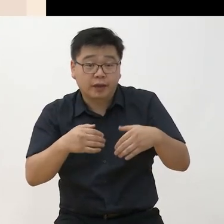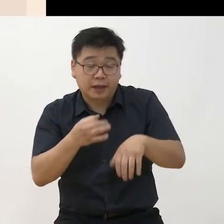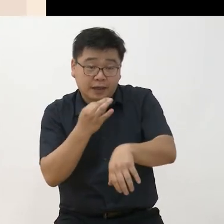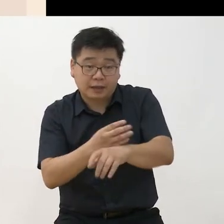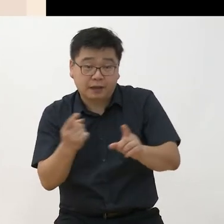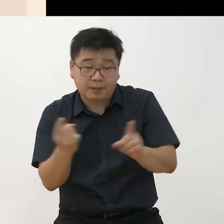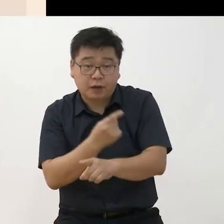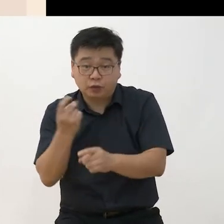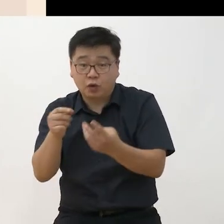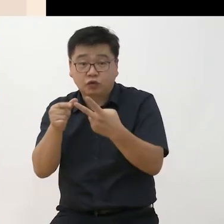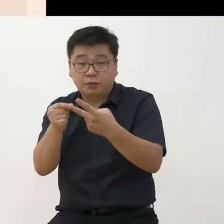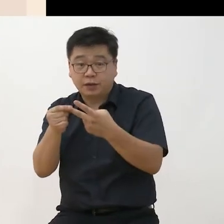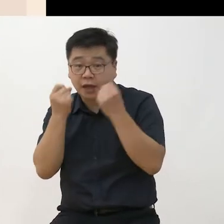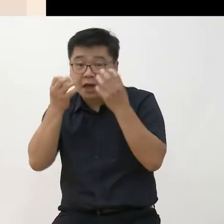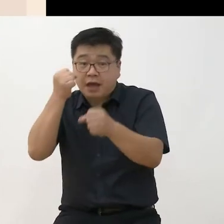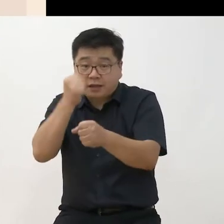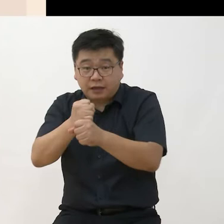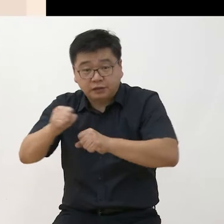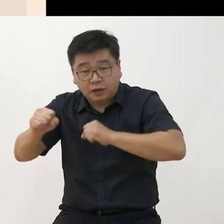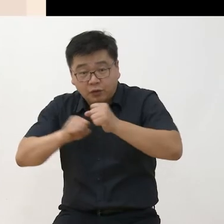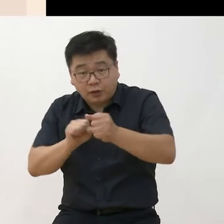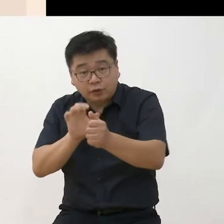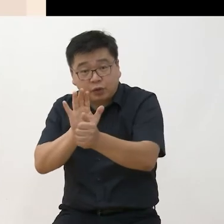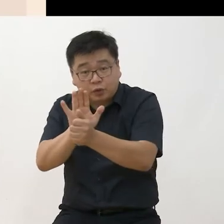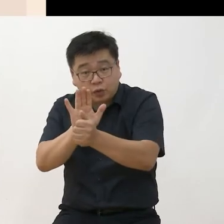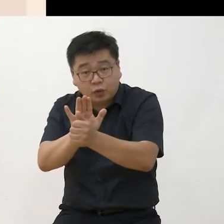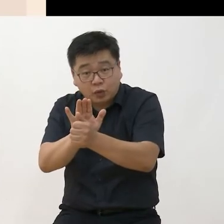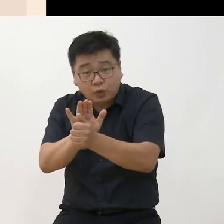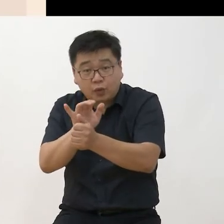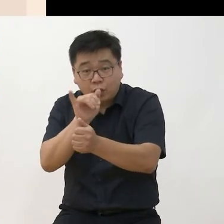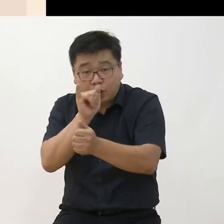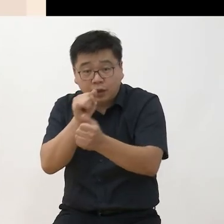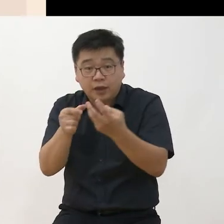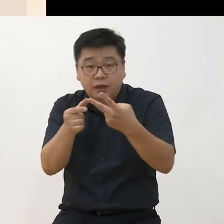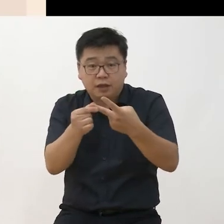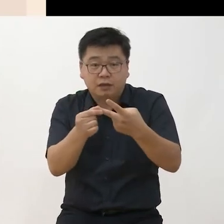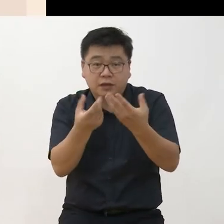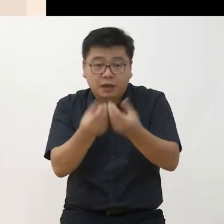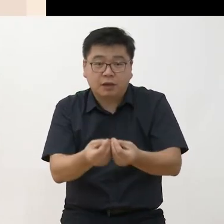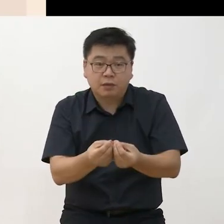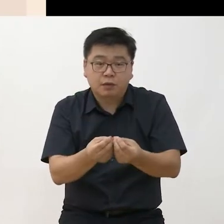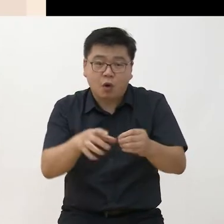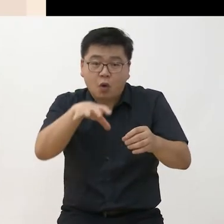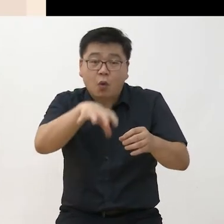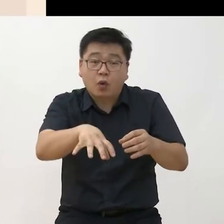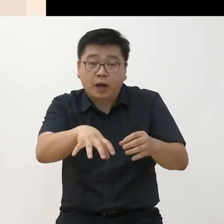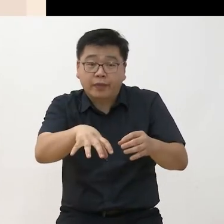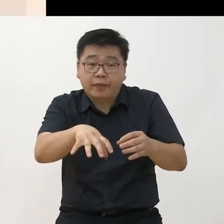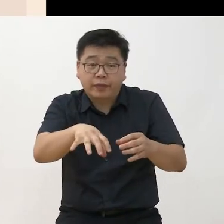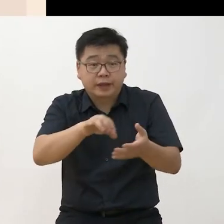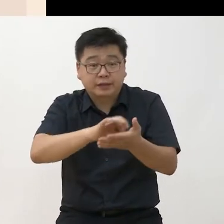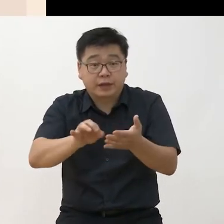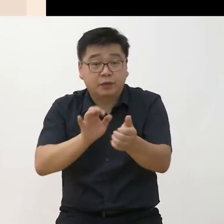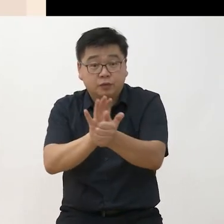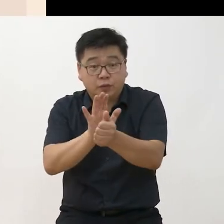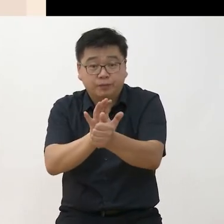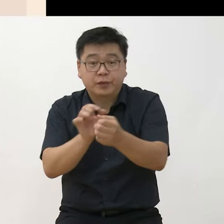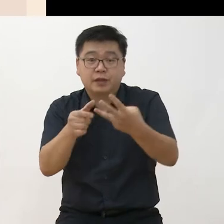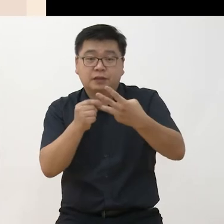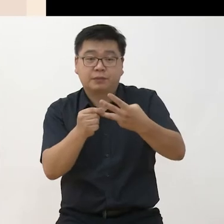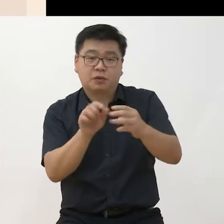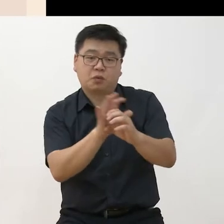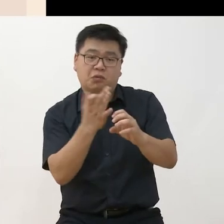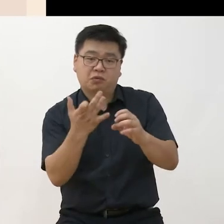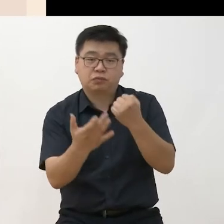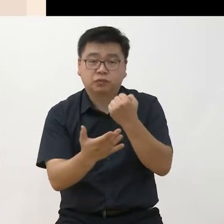창작 활동을 위한 인프라 지원을 강화했습니다. 대표적인 사업이 공간 지원 사업이 되겠습니다. 그리고 세 번째로는